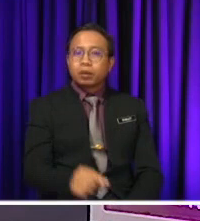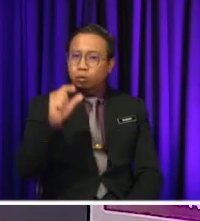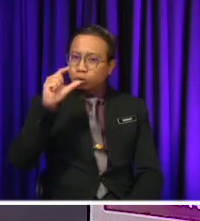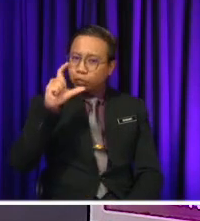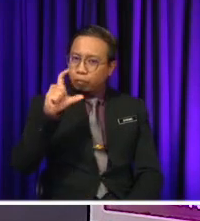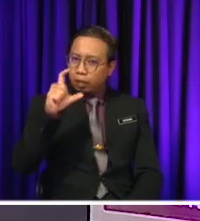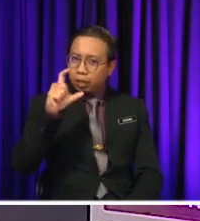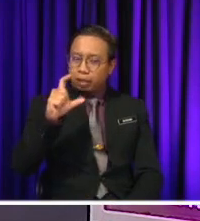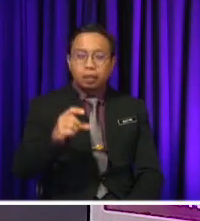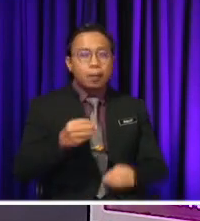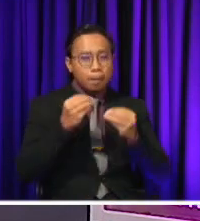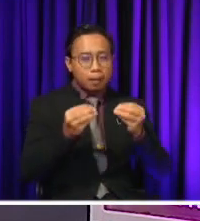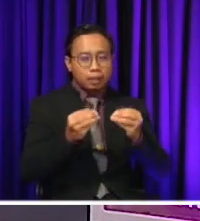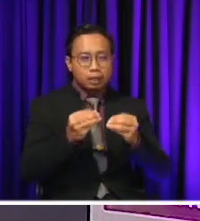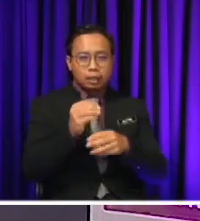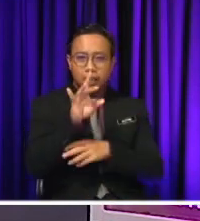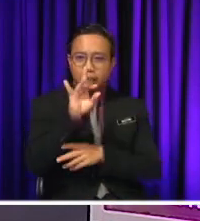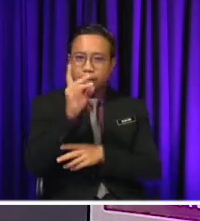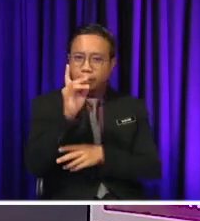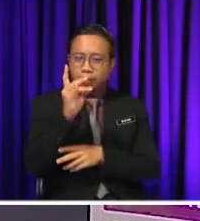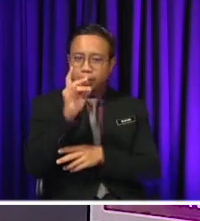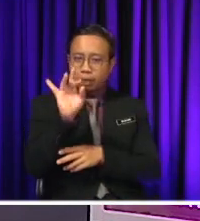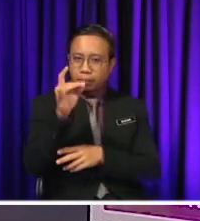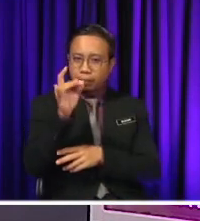adalah 8 18